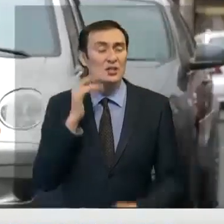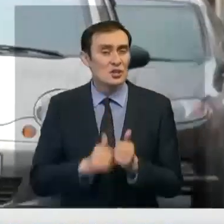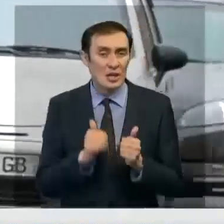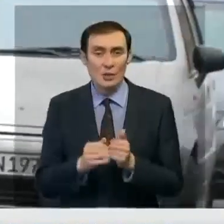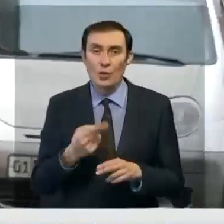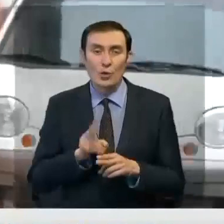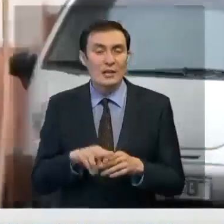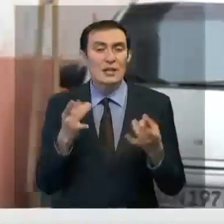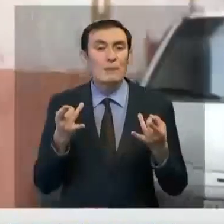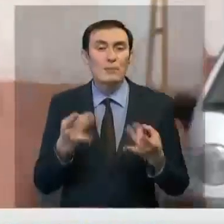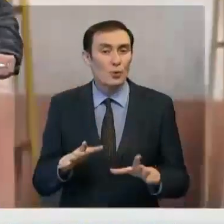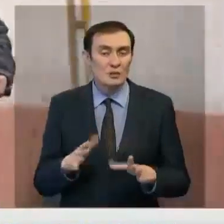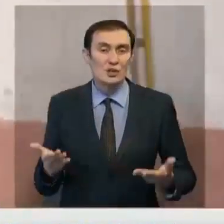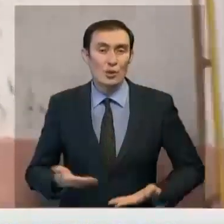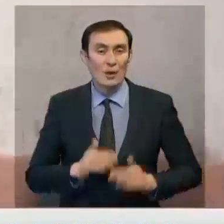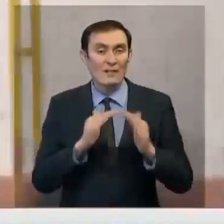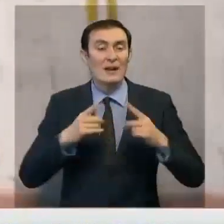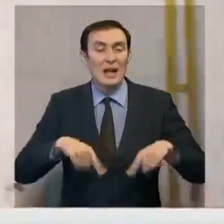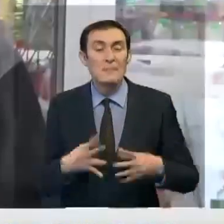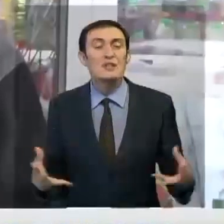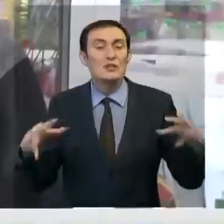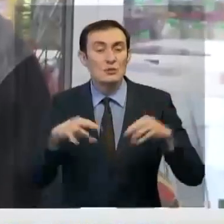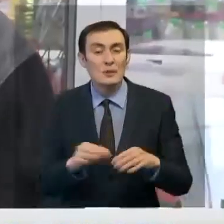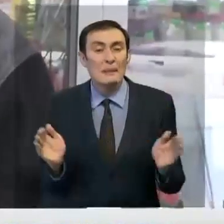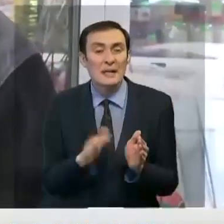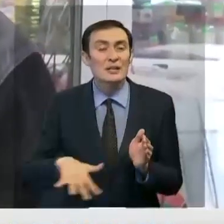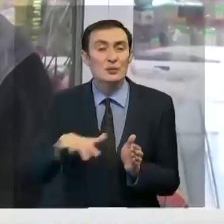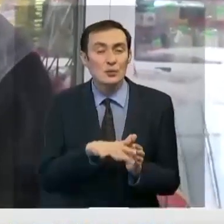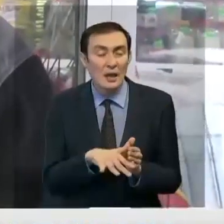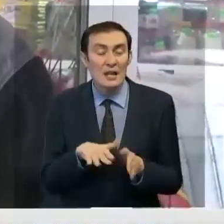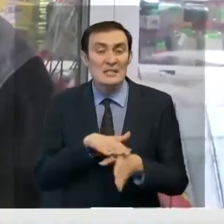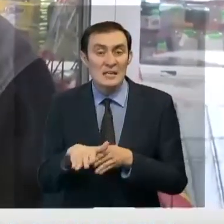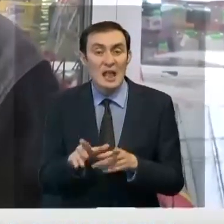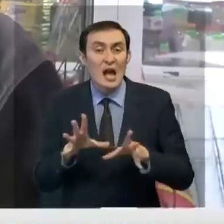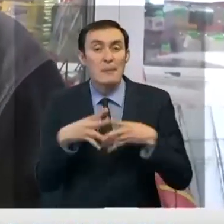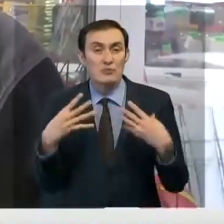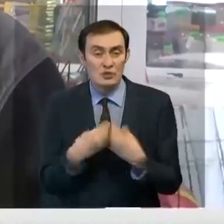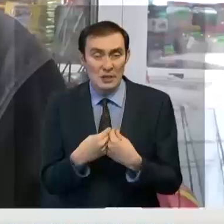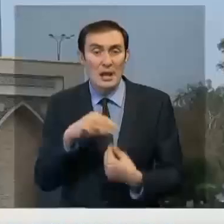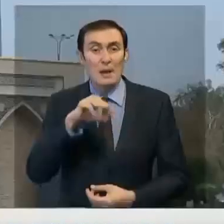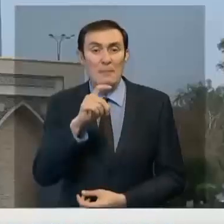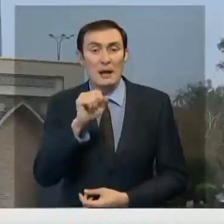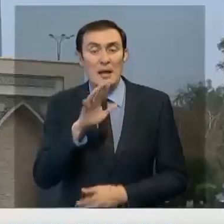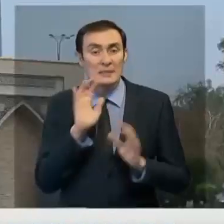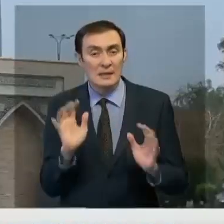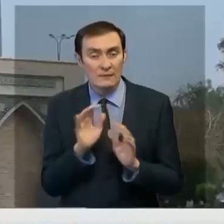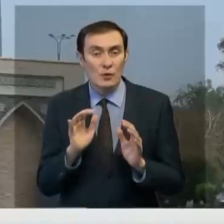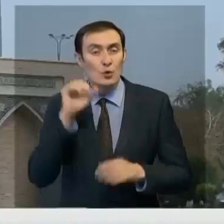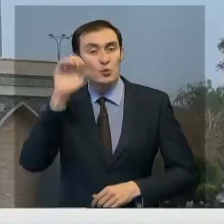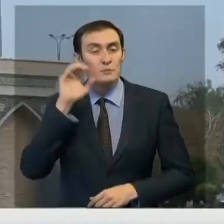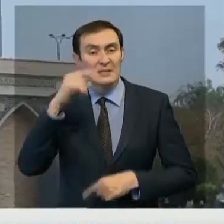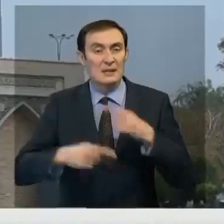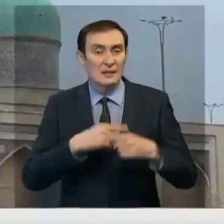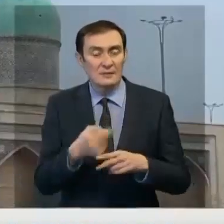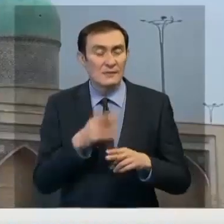но это не просто жилой квартал, а объединенная на небольшой территории целая община. Махалля – хранительница узбекских традиций.